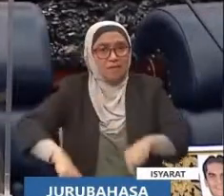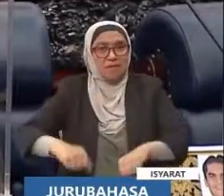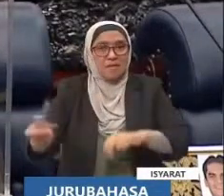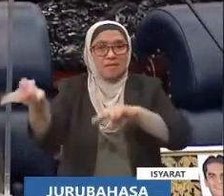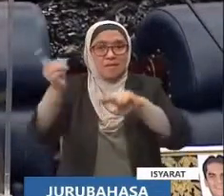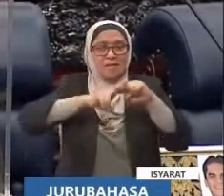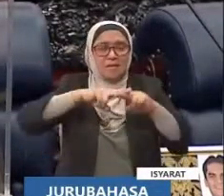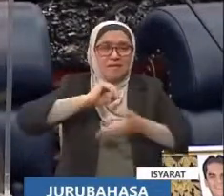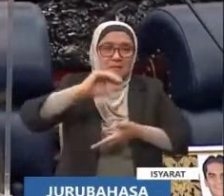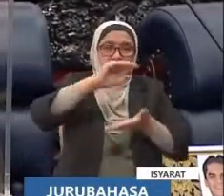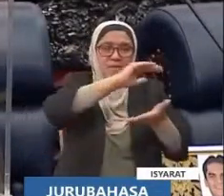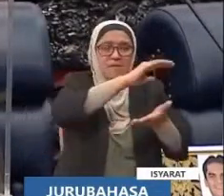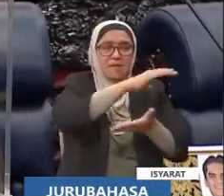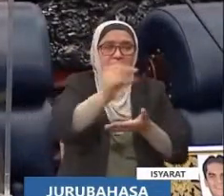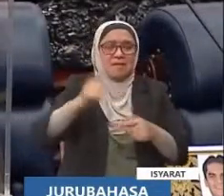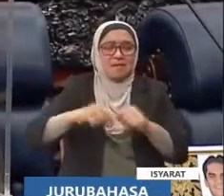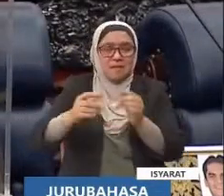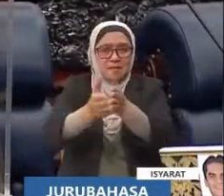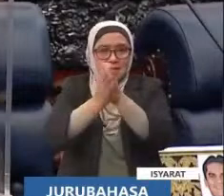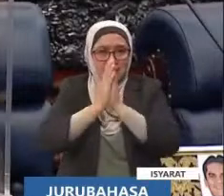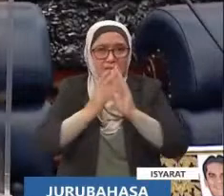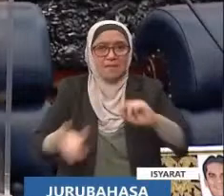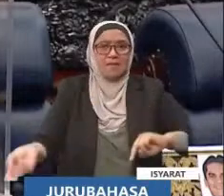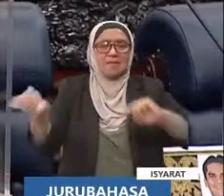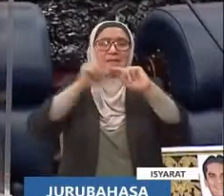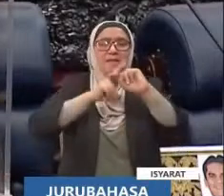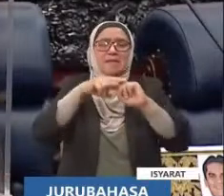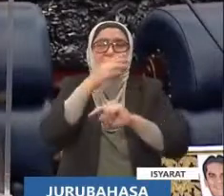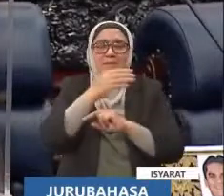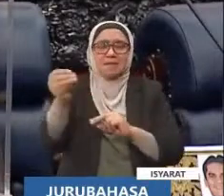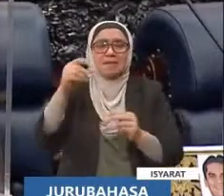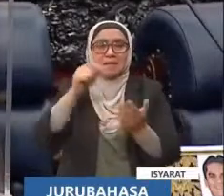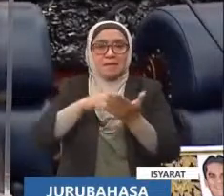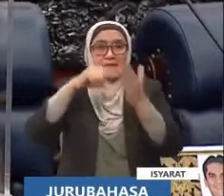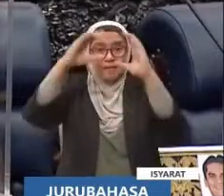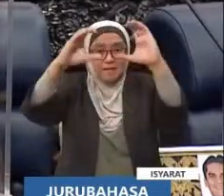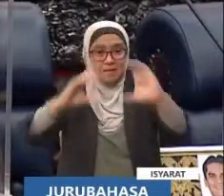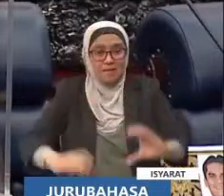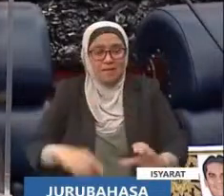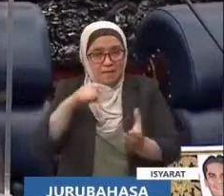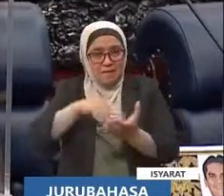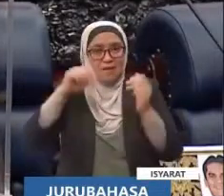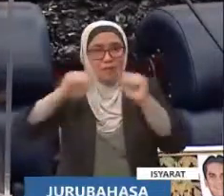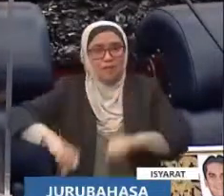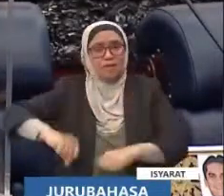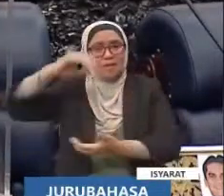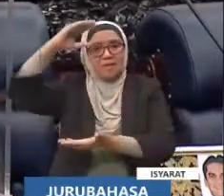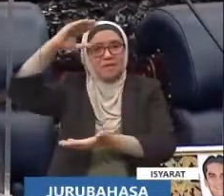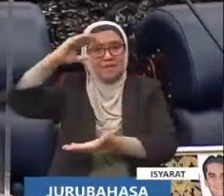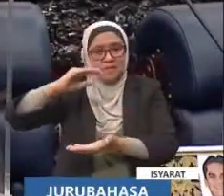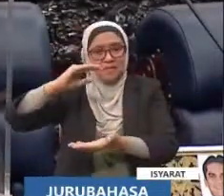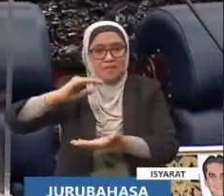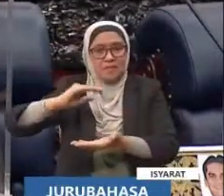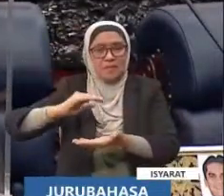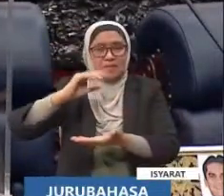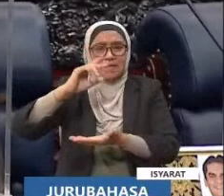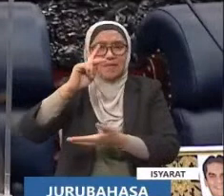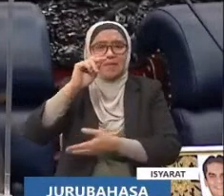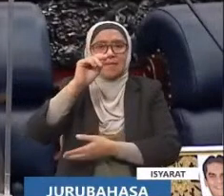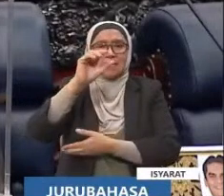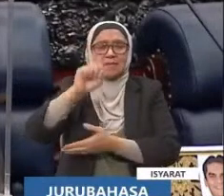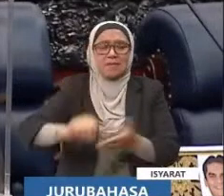bekalan dan juga dari segi permintaan akan meningkat dan dengan cara Inilah baulah kita dapat merendahkan atau nih